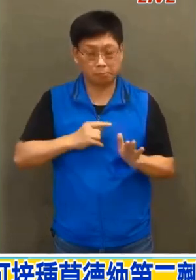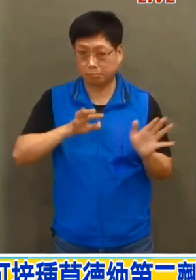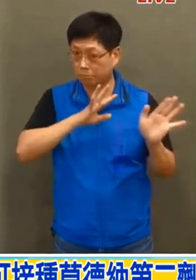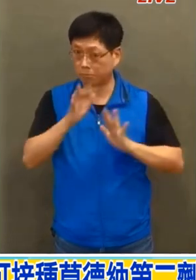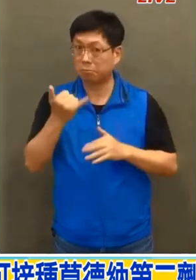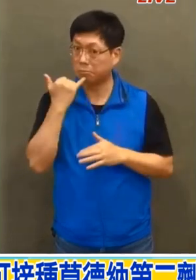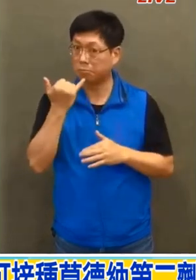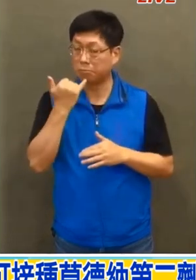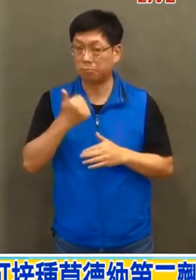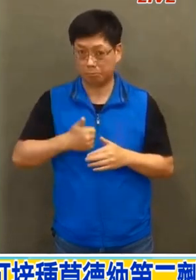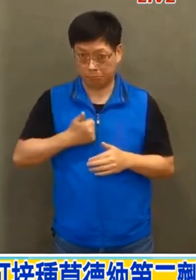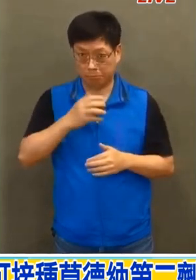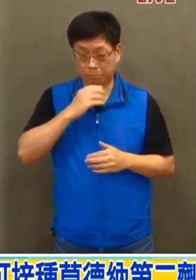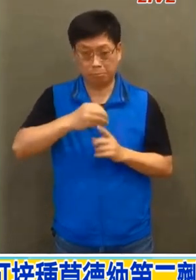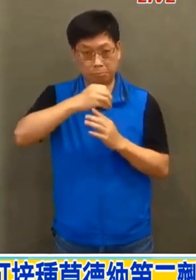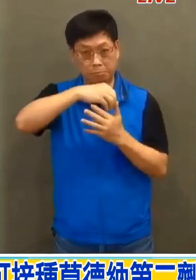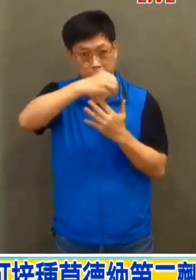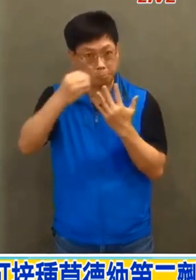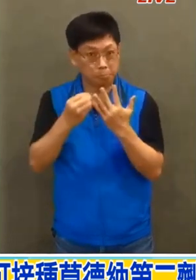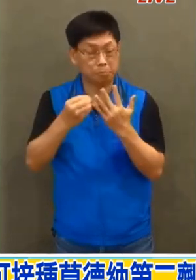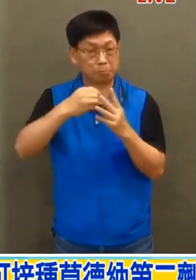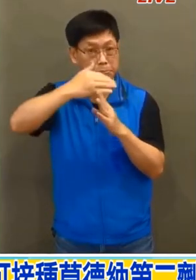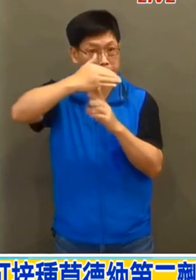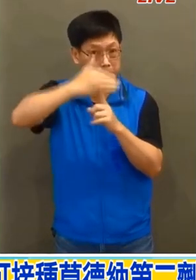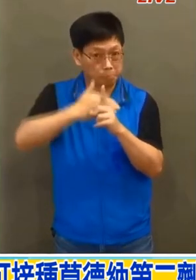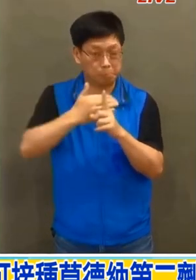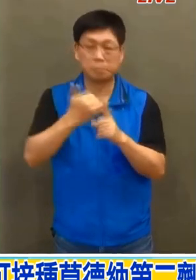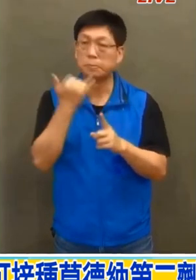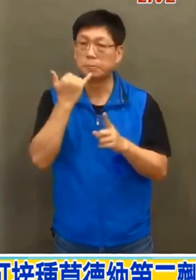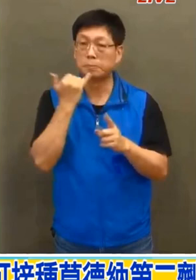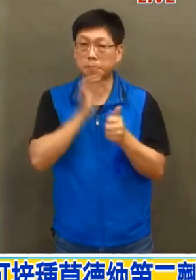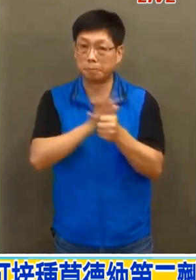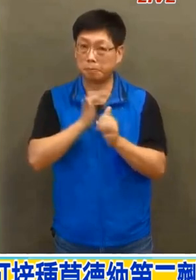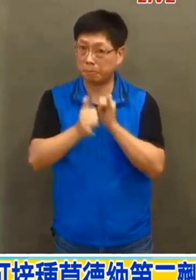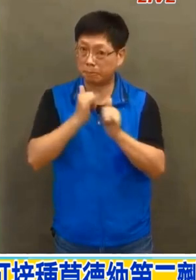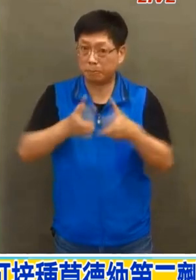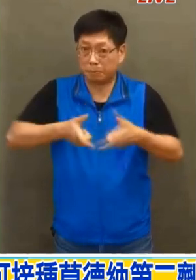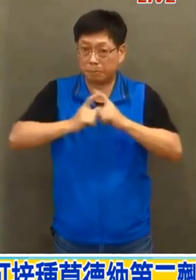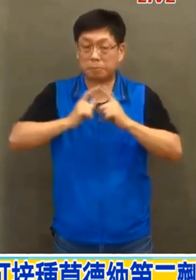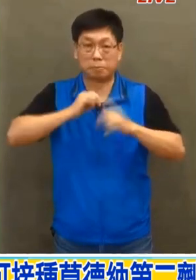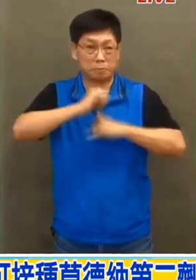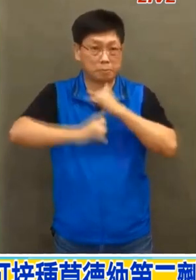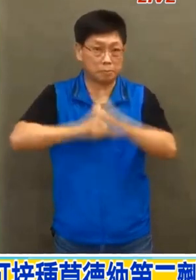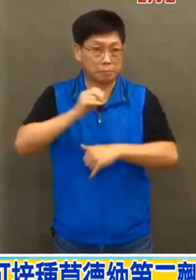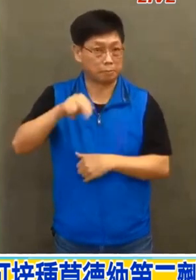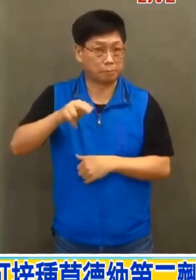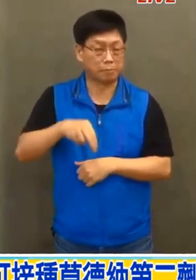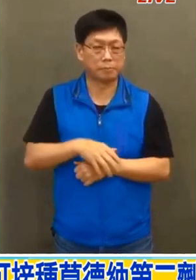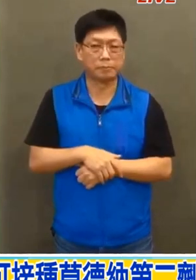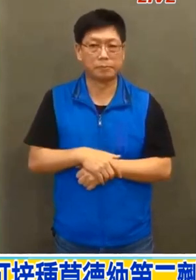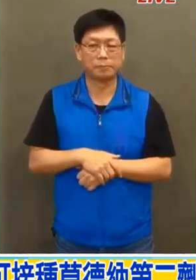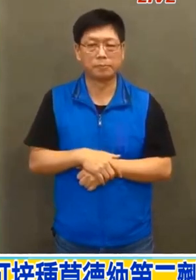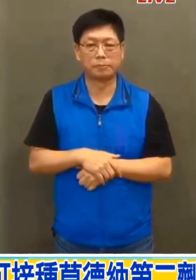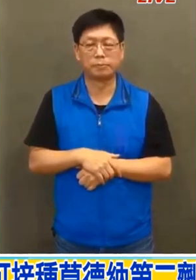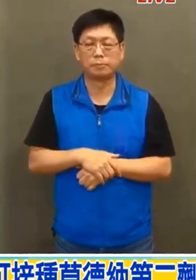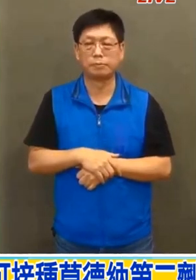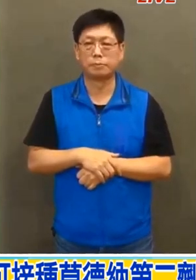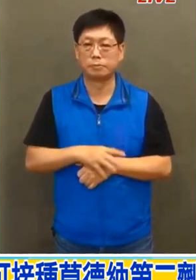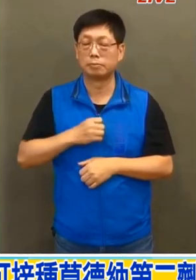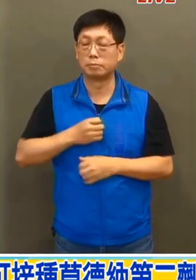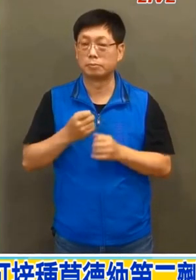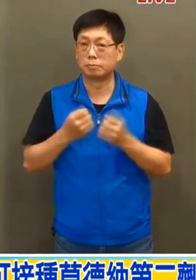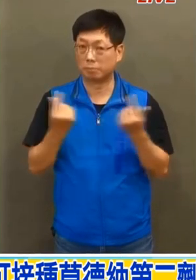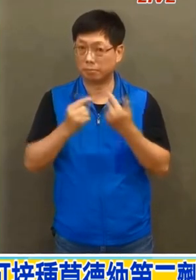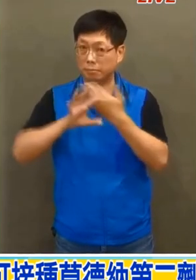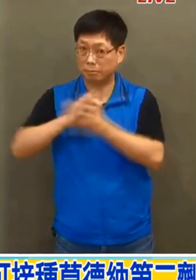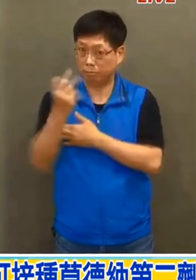否适合降级，是否适合能够让民众快速的恢复正常的生活。我们举两个国家